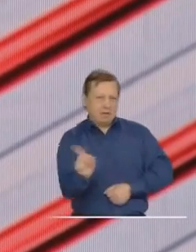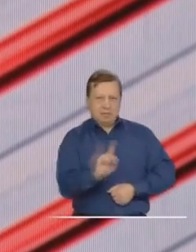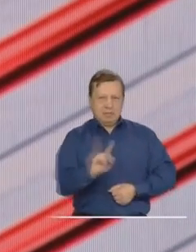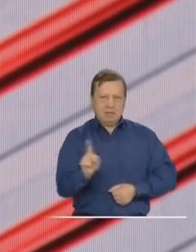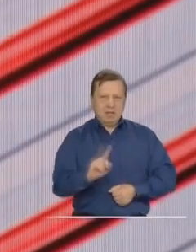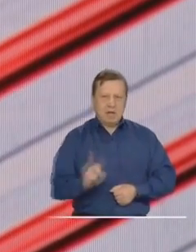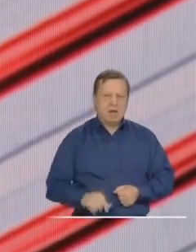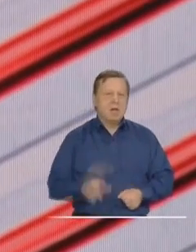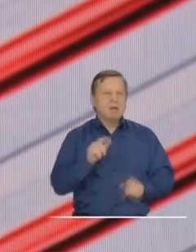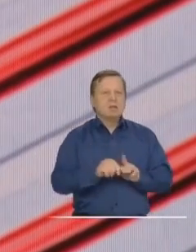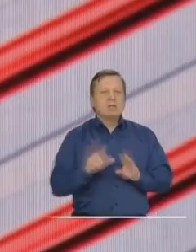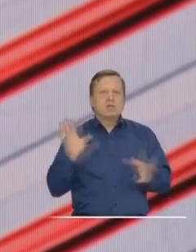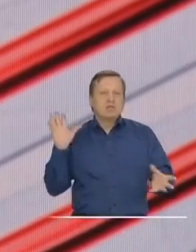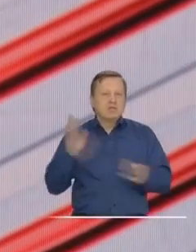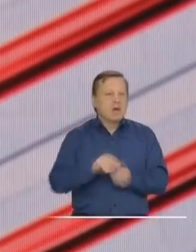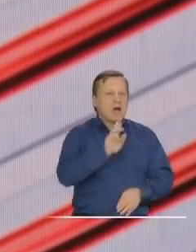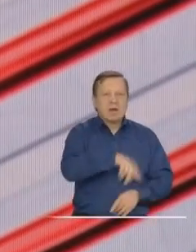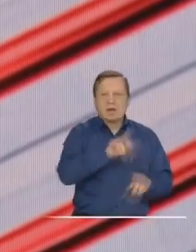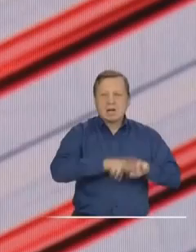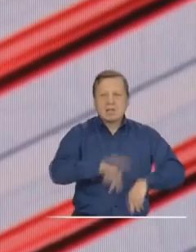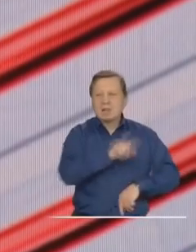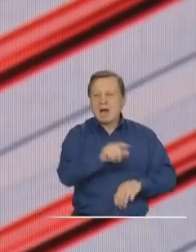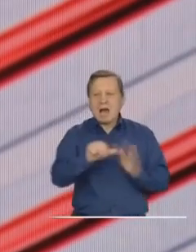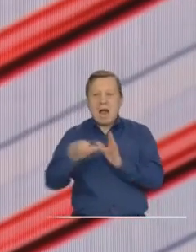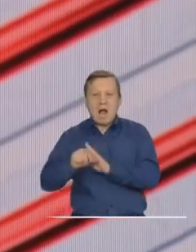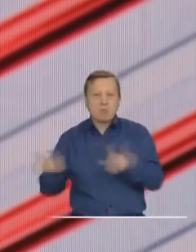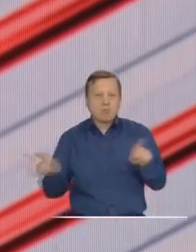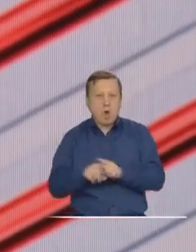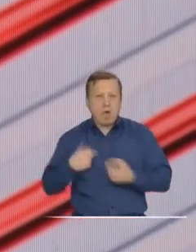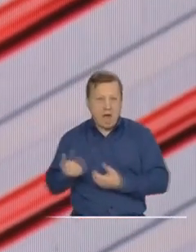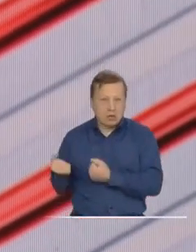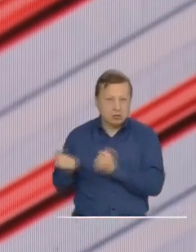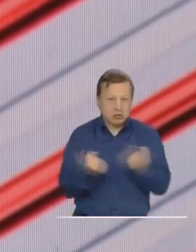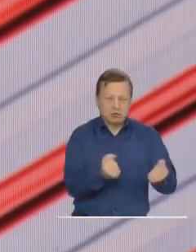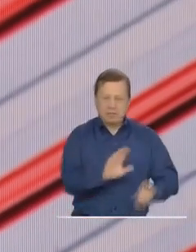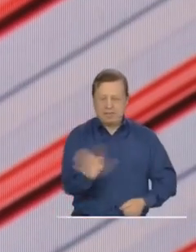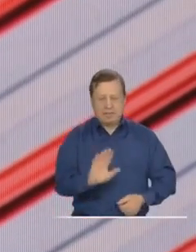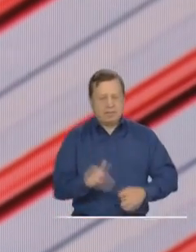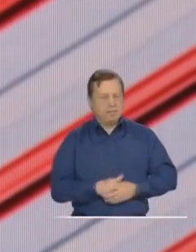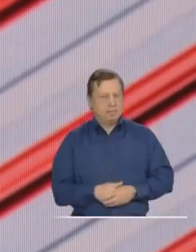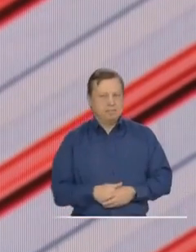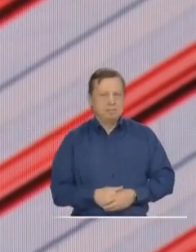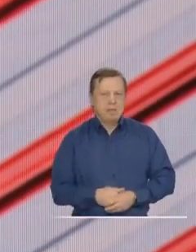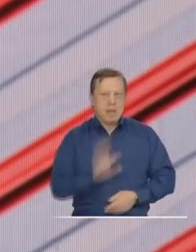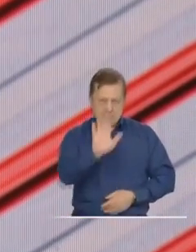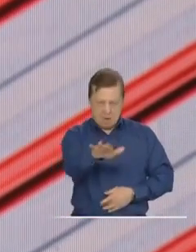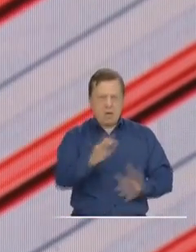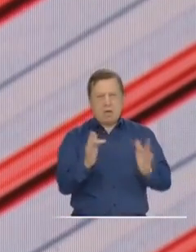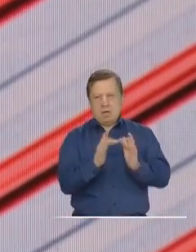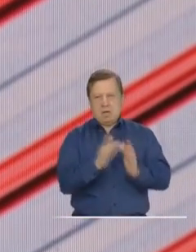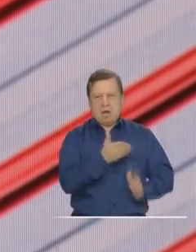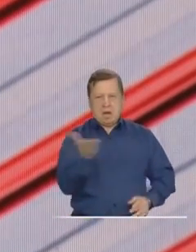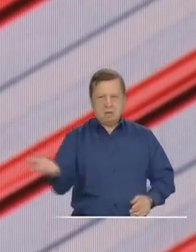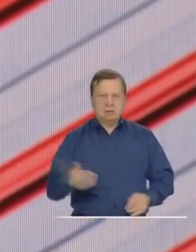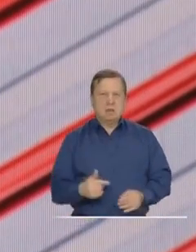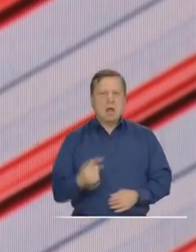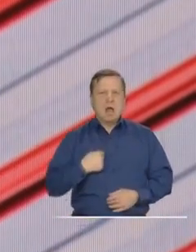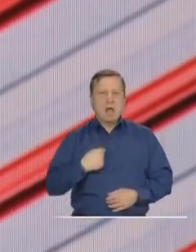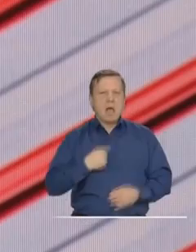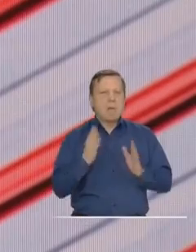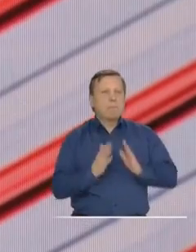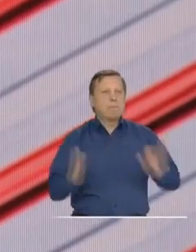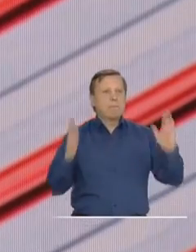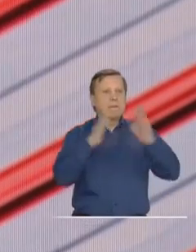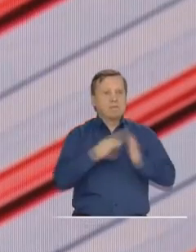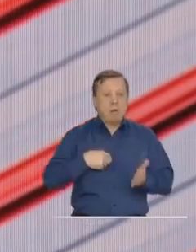konserwować to co wszyscy pozostali kandydaci tak macie państwo rację nie będę klękać przed biskupami